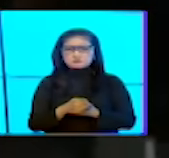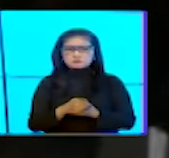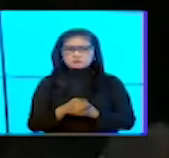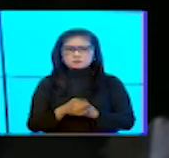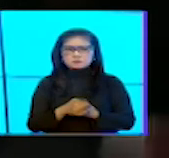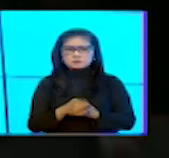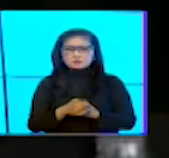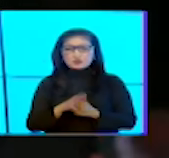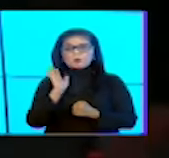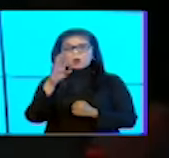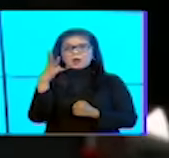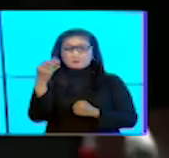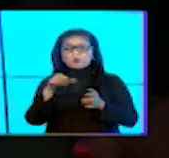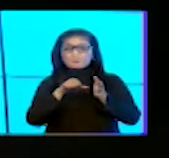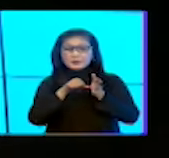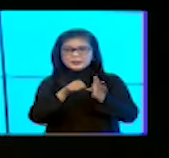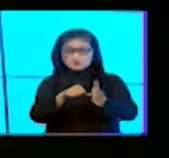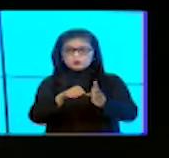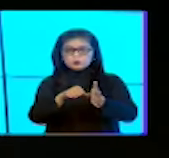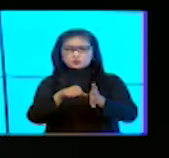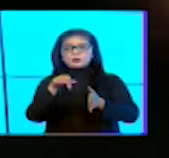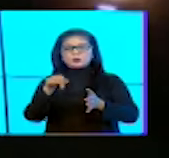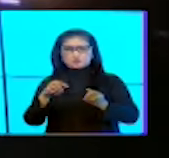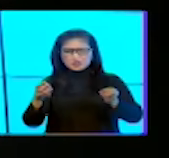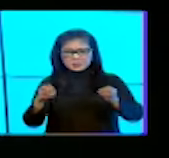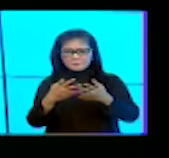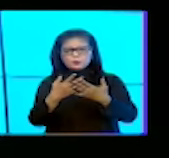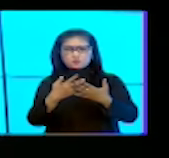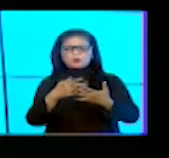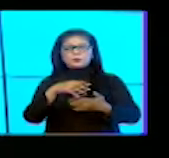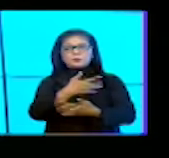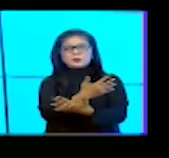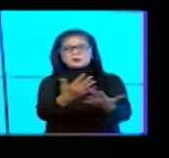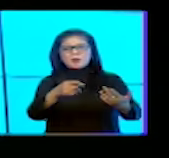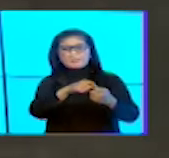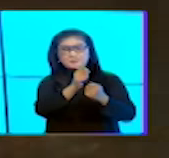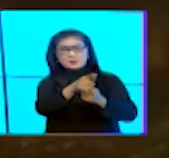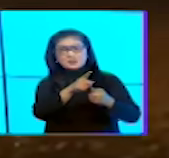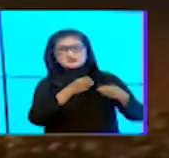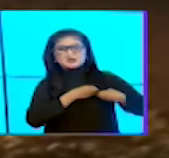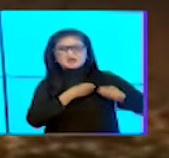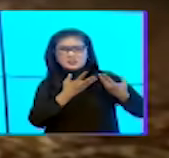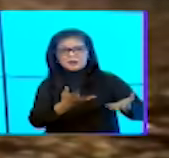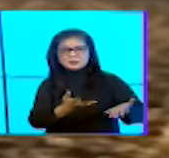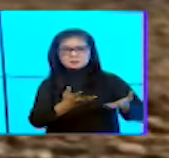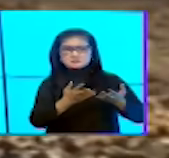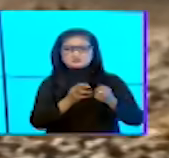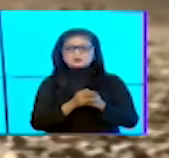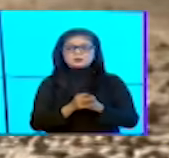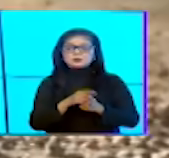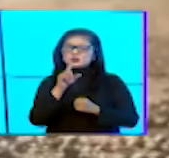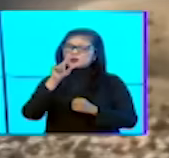Pemudik juga dibantu warga setempat menemukan jalur alternatif dengan imbalan seikhlasnya, meski rute yang ditempuh menjadi lebih jauh.